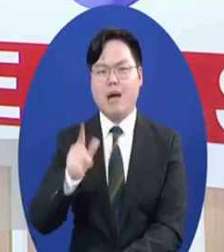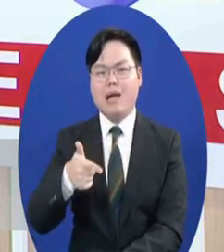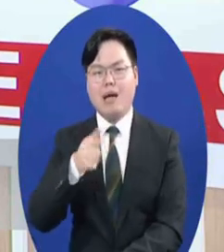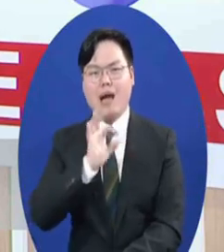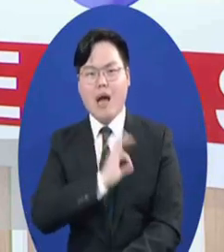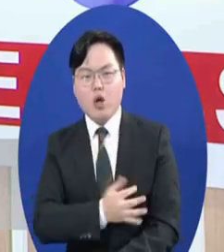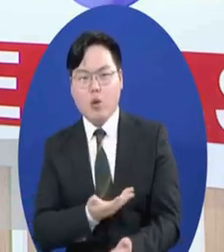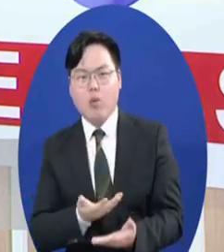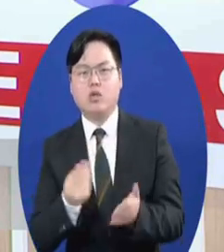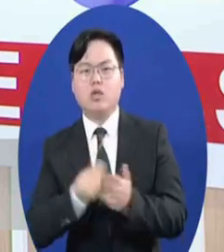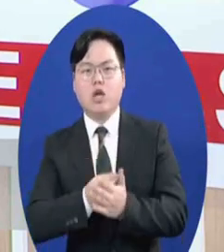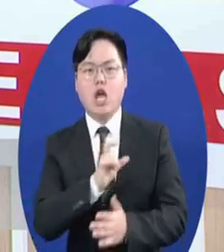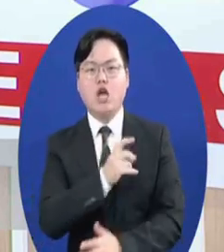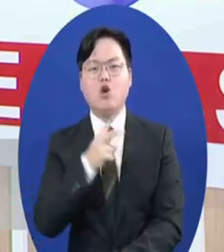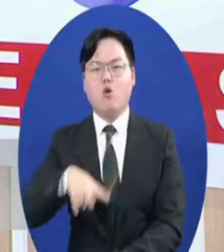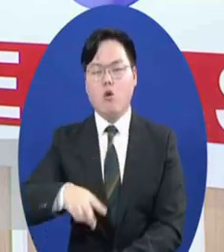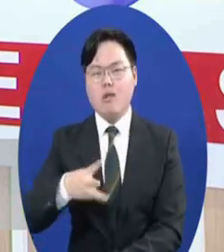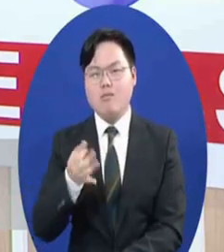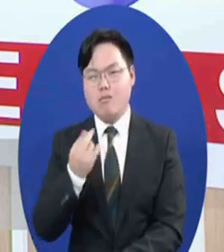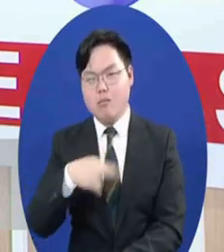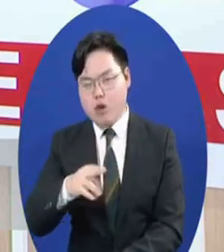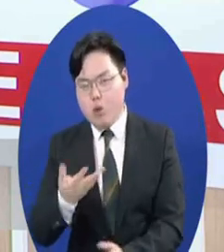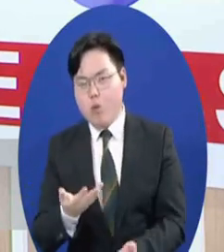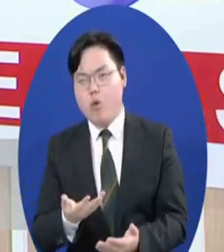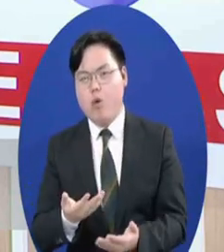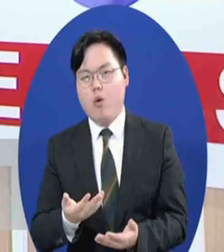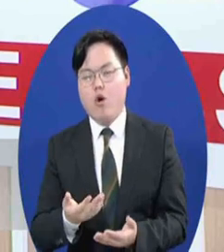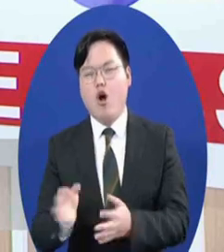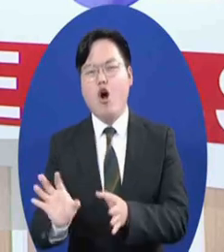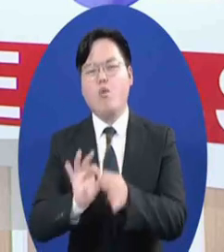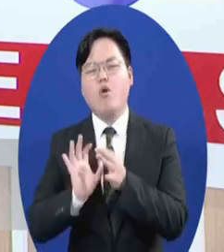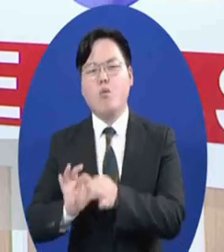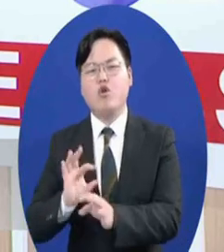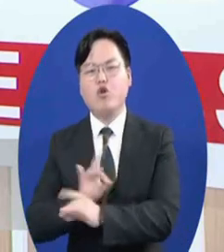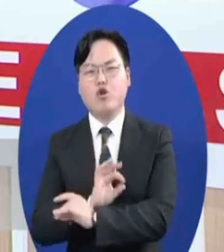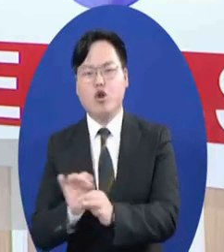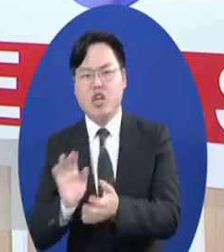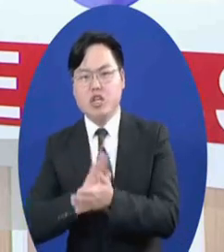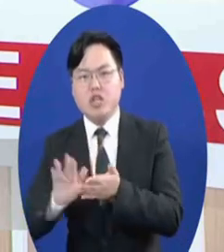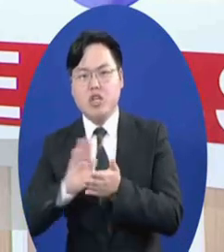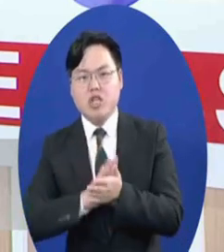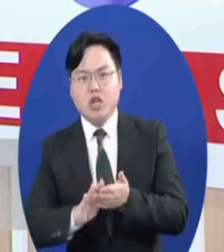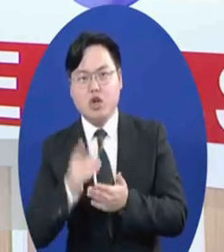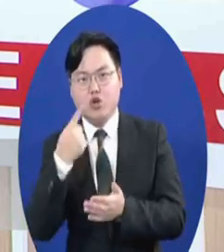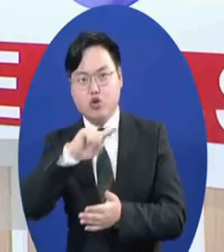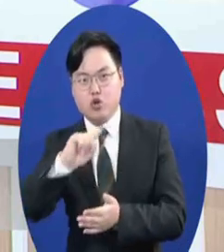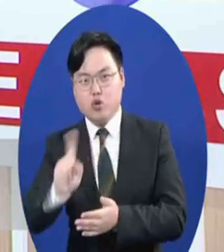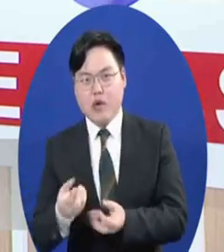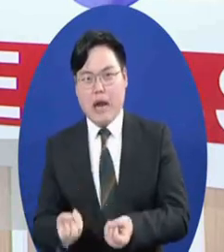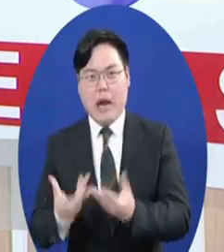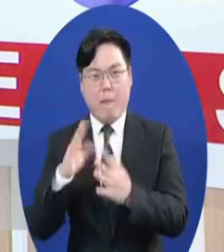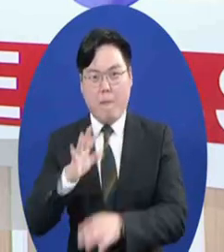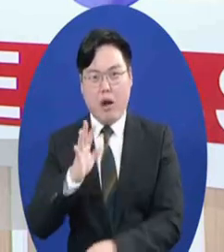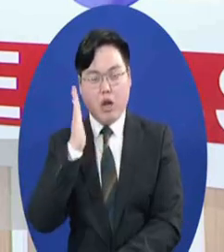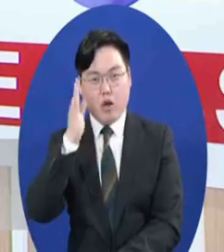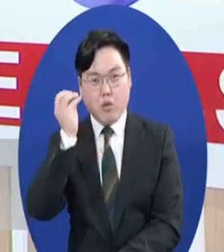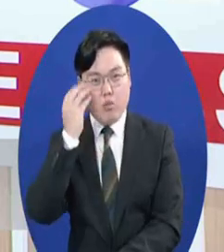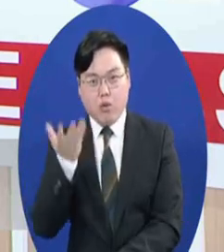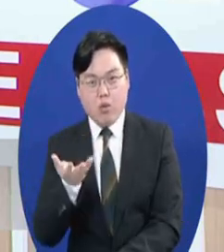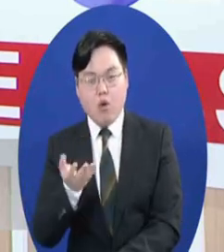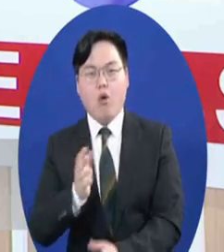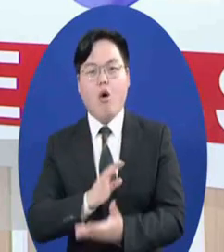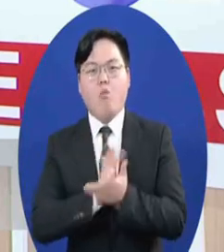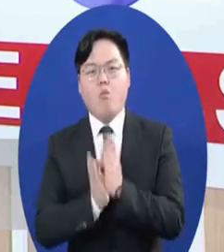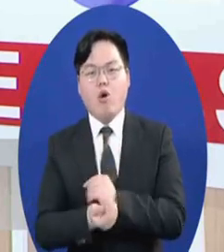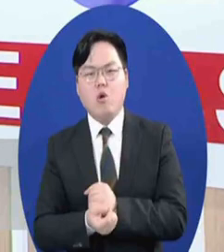ашигтай холбогдуулаад ч гэдэм эсвэл эрүүл мэнд одоо эдгээр холбогдуулаад шинэ зөвшөөрөл бий болохыг бол үгүйсгүй. Энэ бол нэмэгжил таарах бах. А